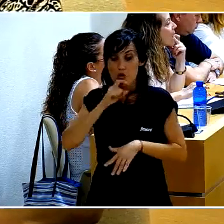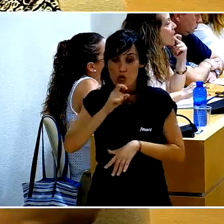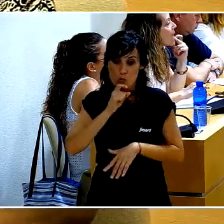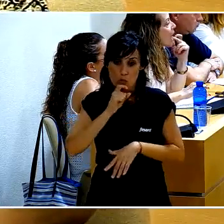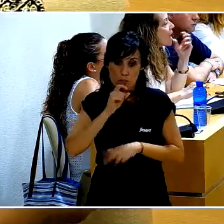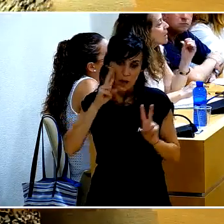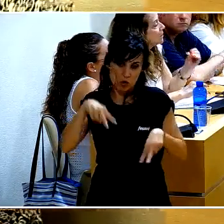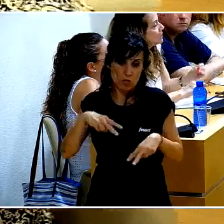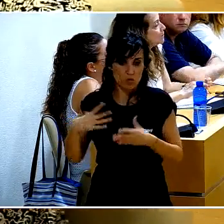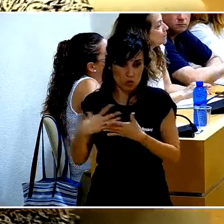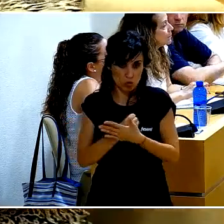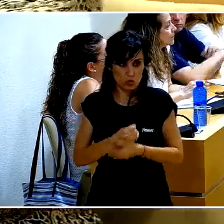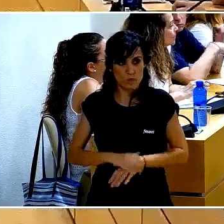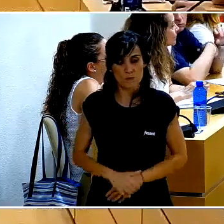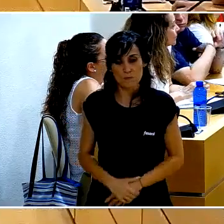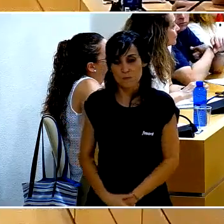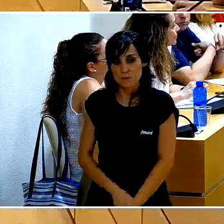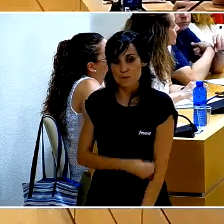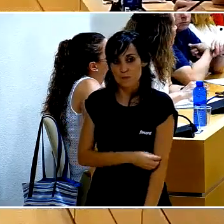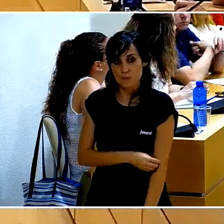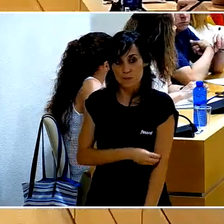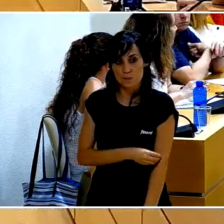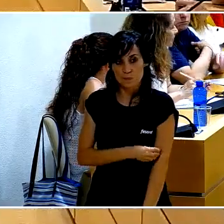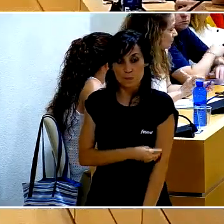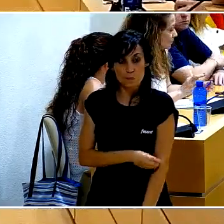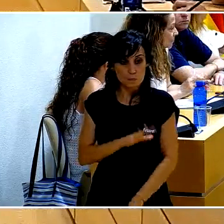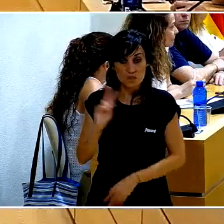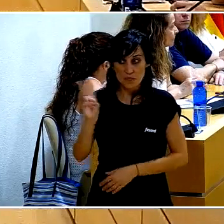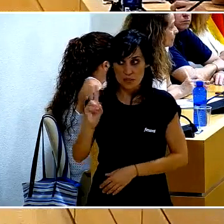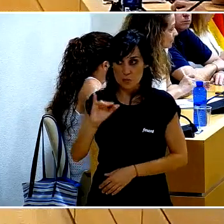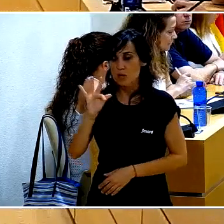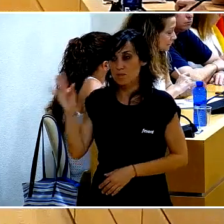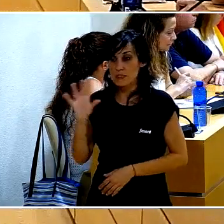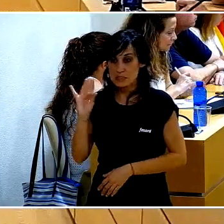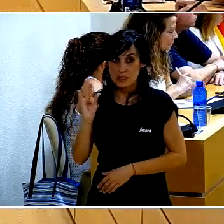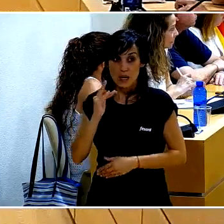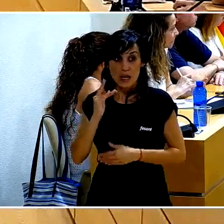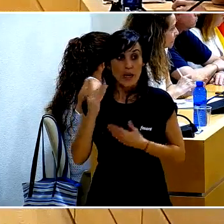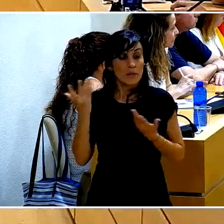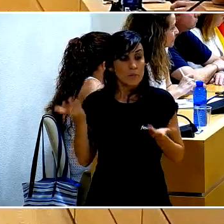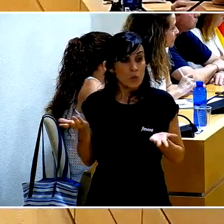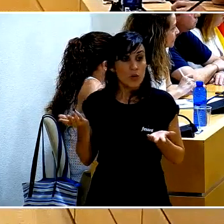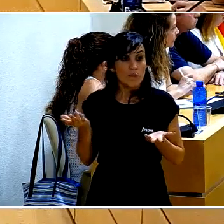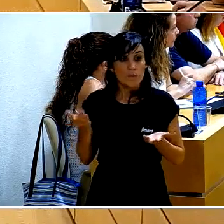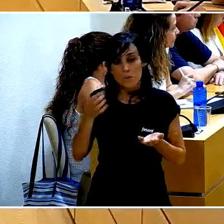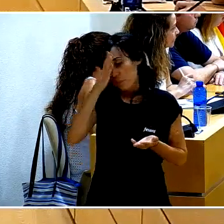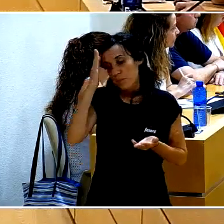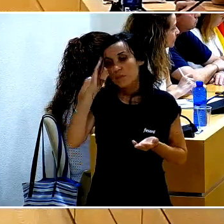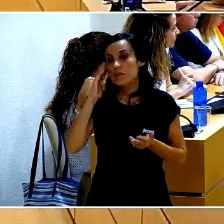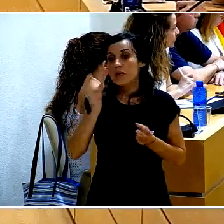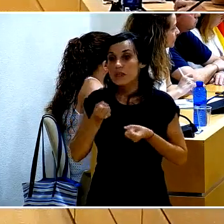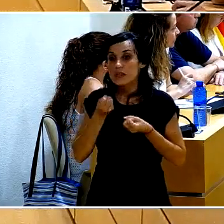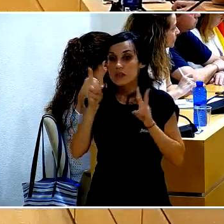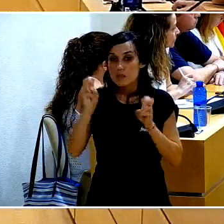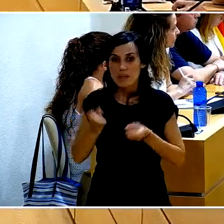el reconeixement d'estat judicial. Gràcies. Vicent Ibor. Sí, moltes gràcies. Bueno, según el informe